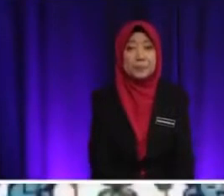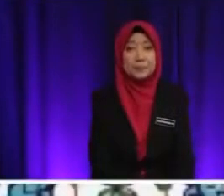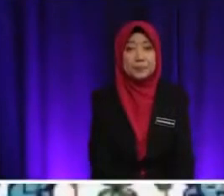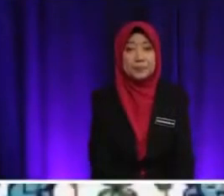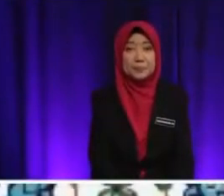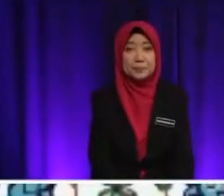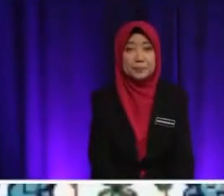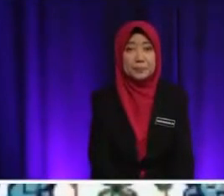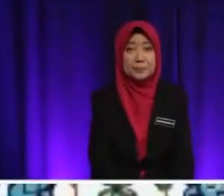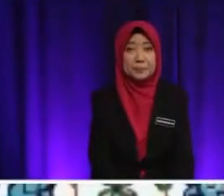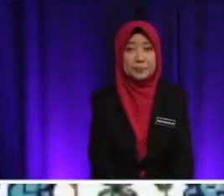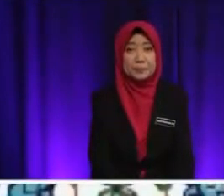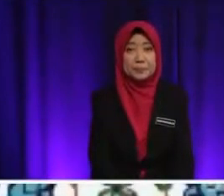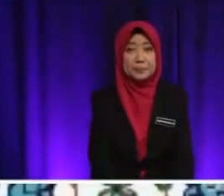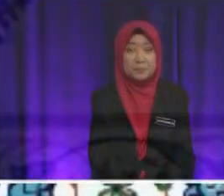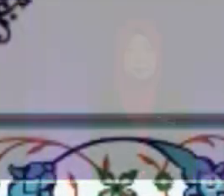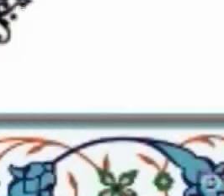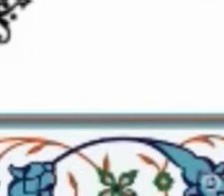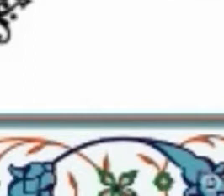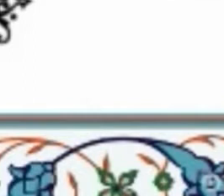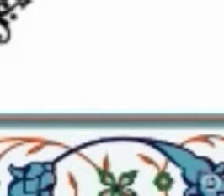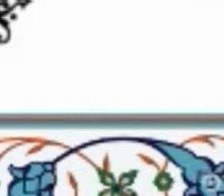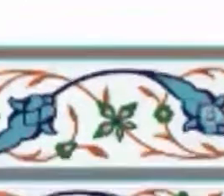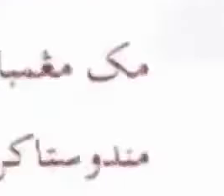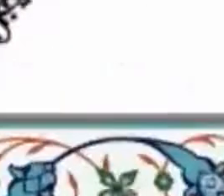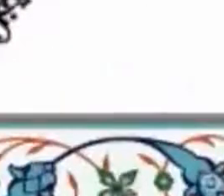A'udzu billahi minasy syaithanir rajim.